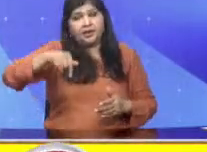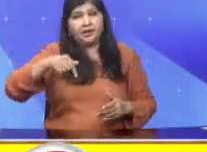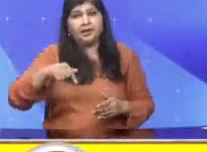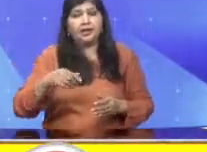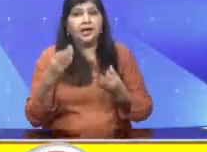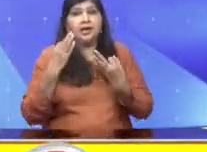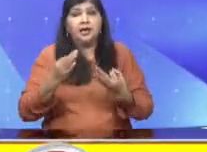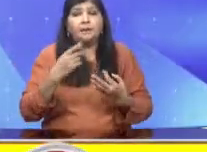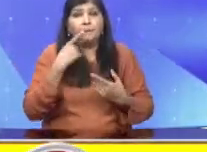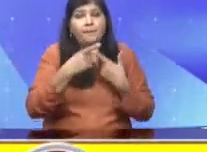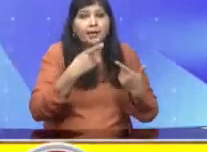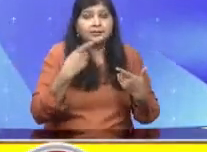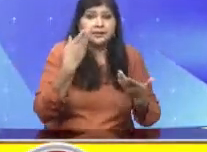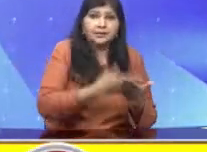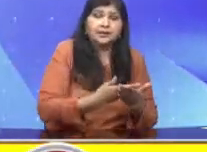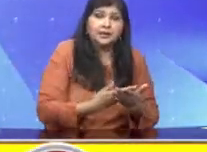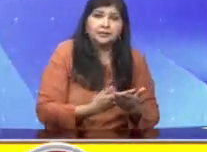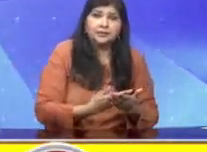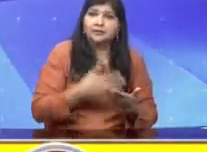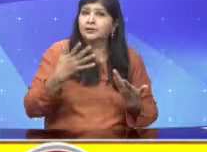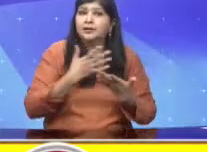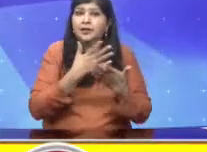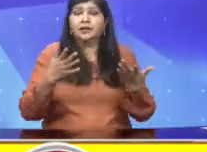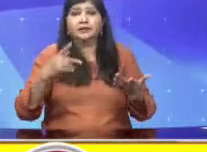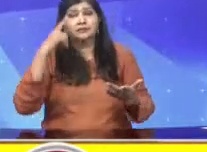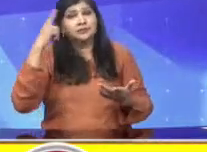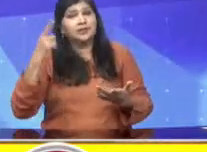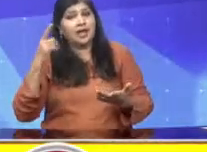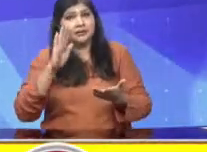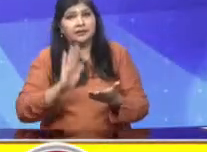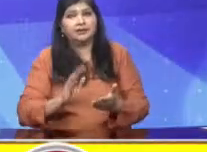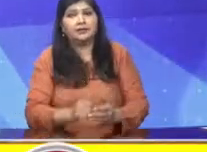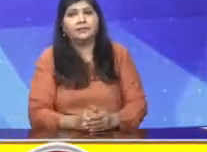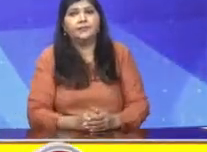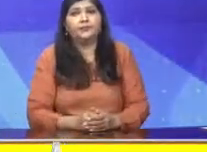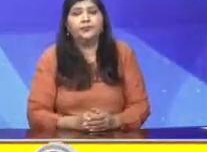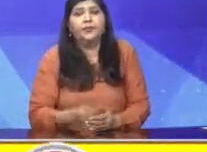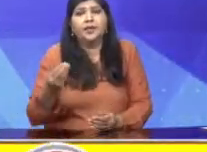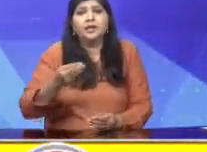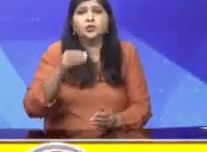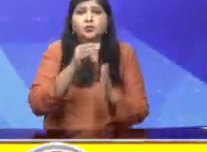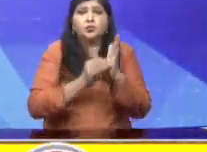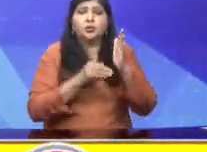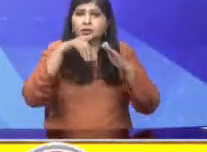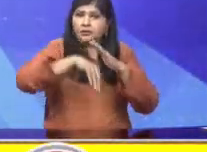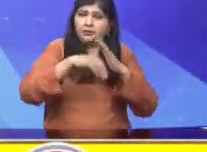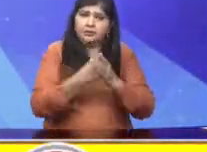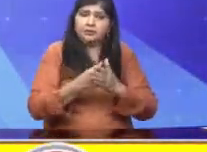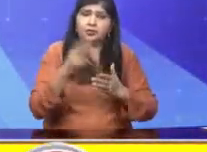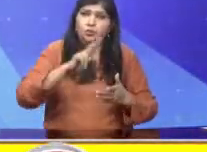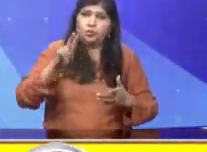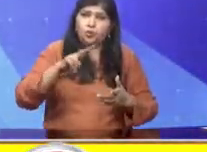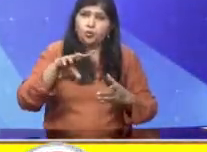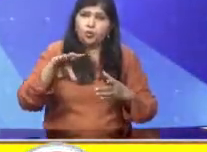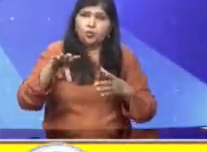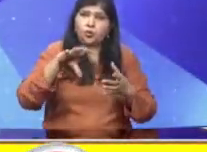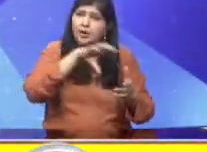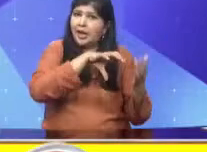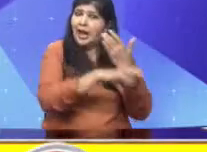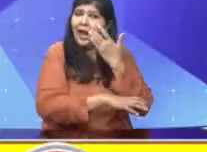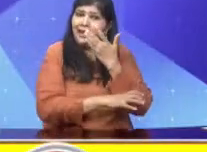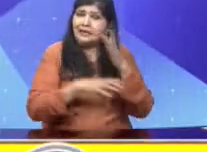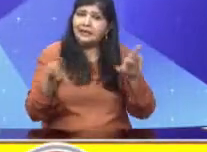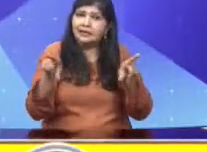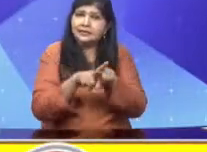प्रसुंसा में जो सब्त कहे गए वह बहुत ही यादगार है। इस एक समारों ने दोनों देशों के साथ